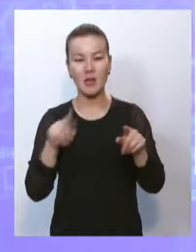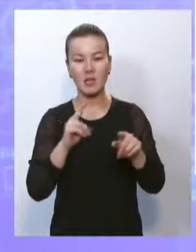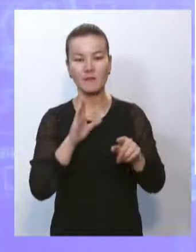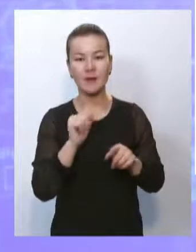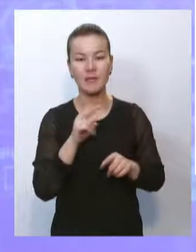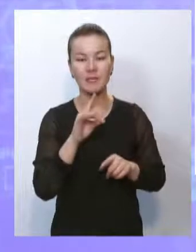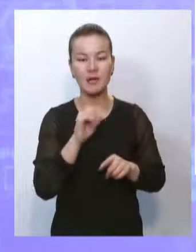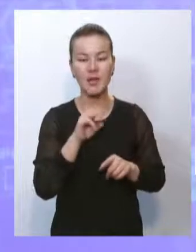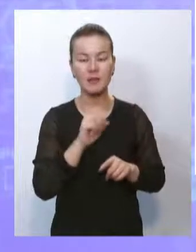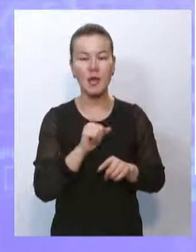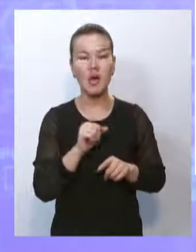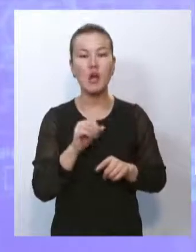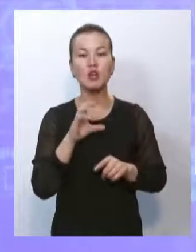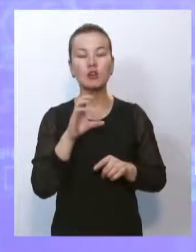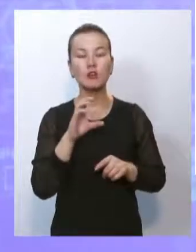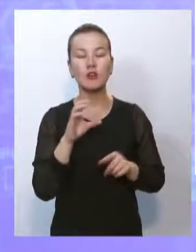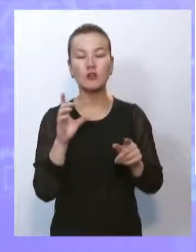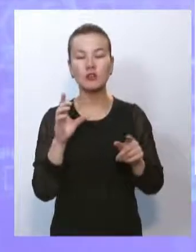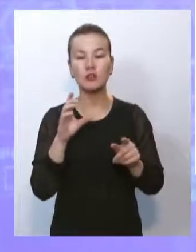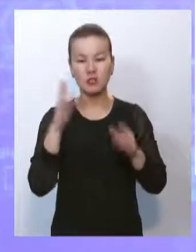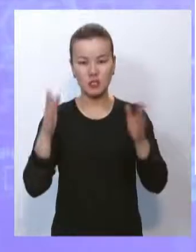8 сантиметров